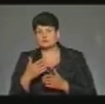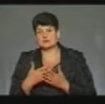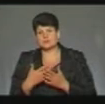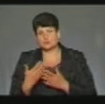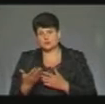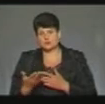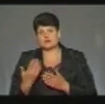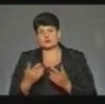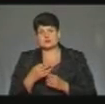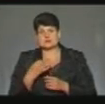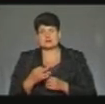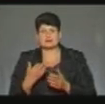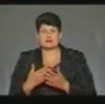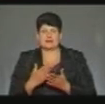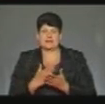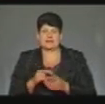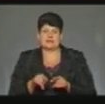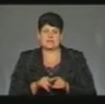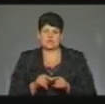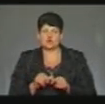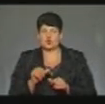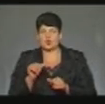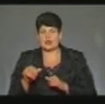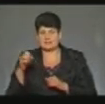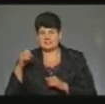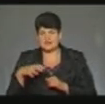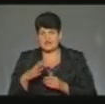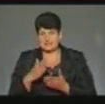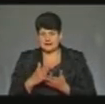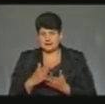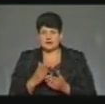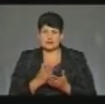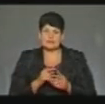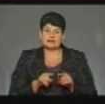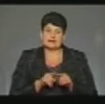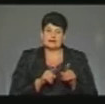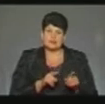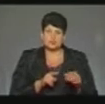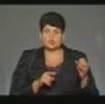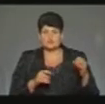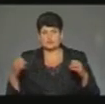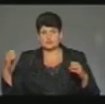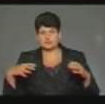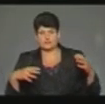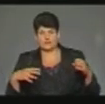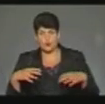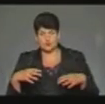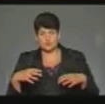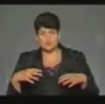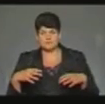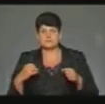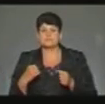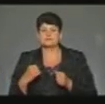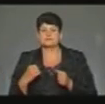Якщо, скажімо, в нас є такі, що окремий світильник висить, в нас є таке, що освітлюється з двох сторін світильниками